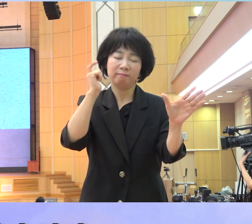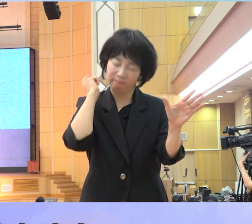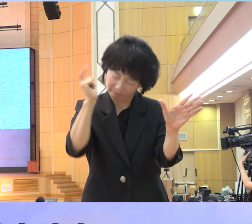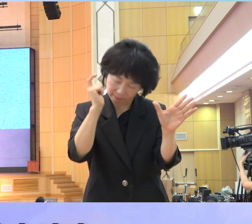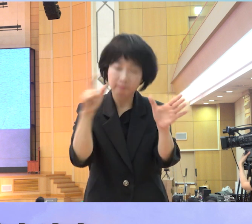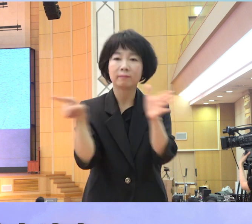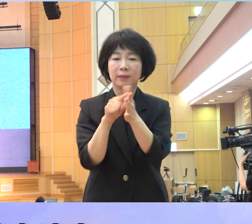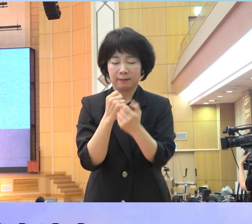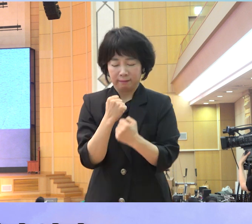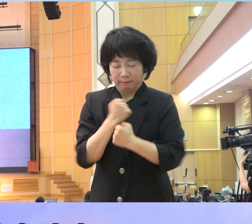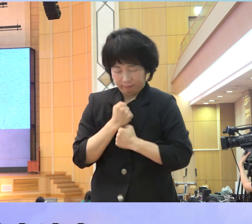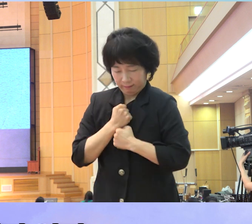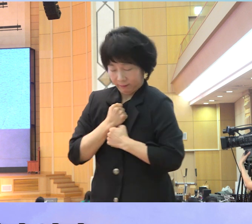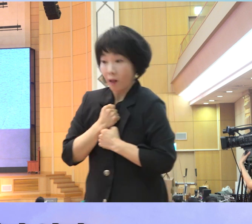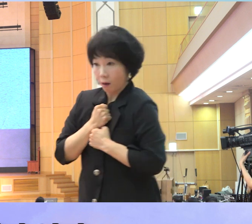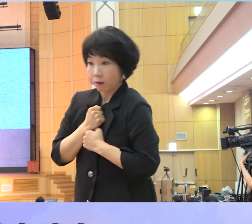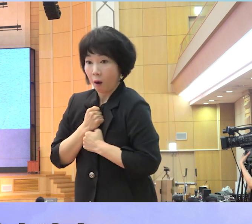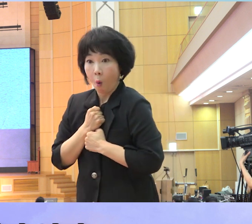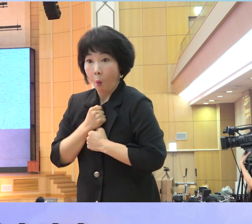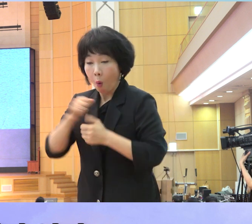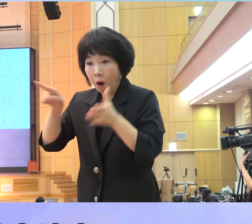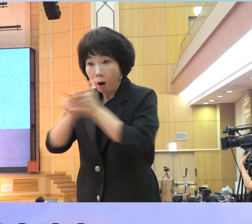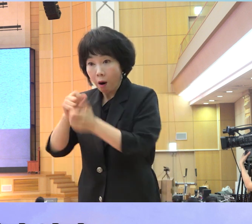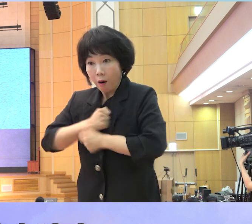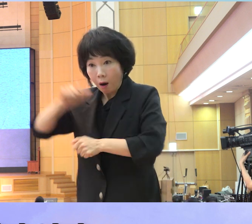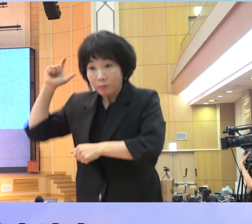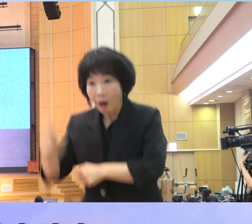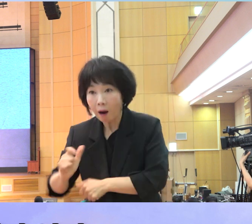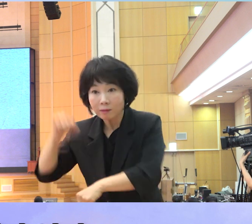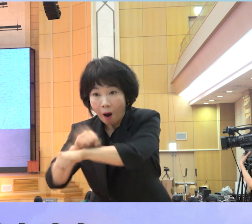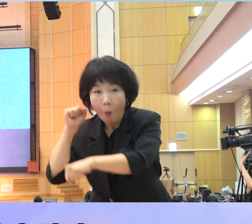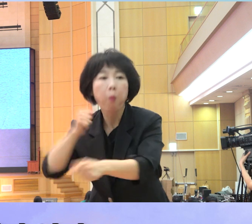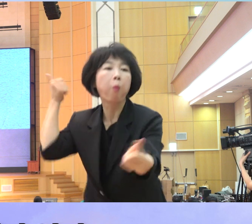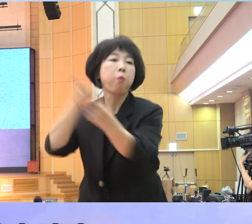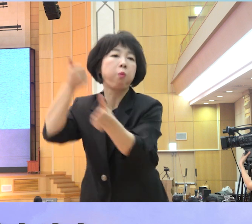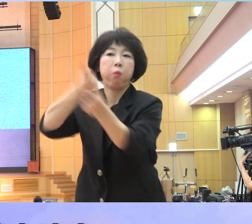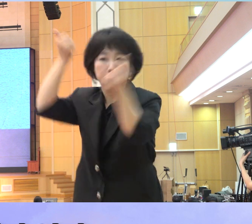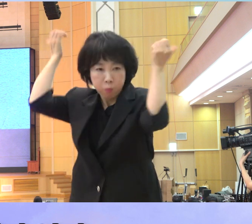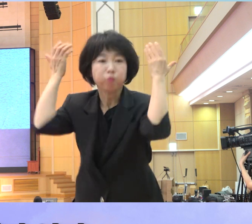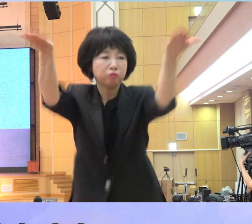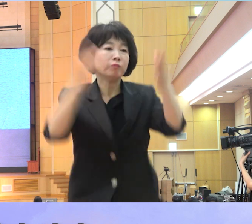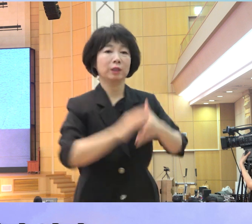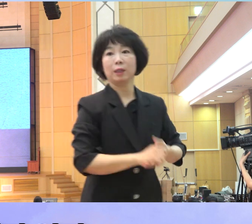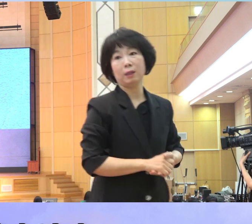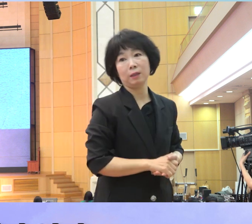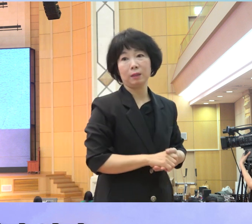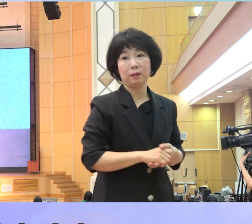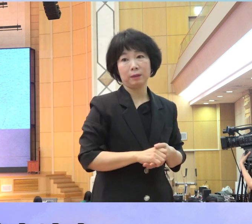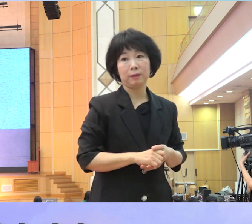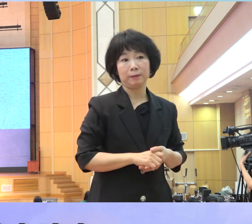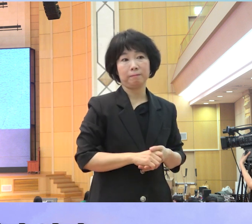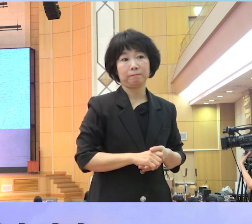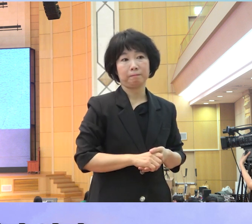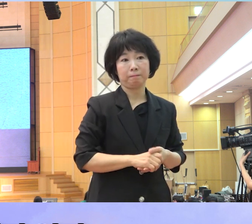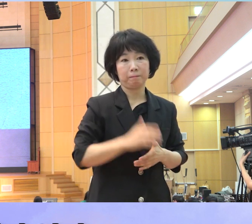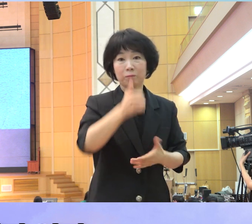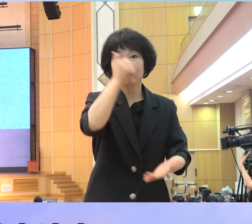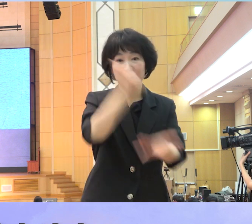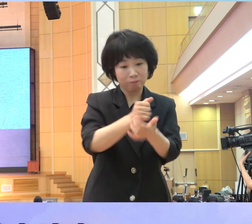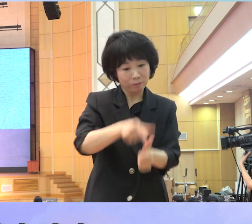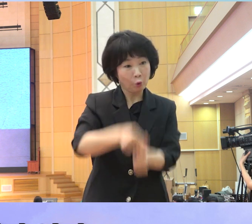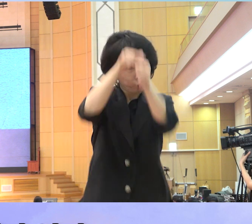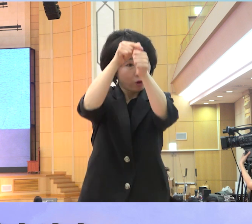살아갈 때 여러분들이 필요한 그 여러 가지의 유혹들, 여기에 이기는 거, 결국에는 구원을